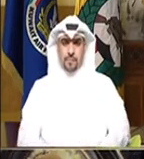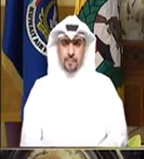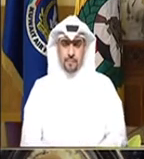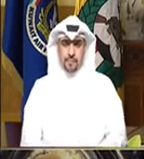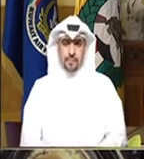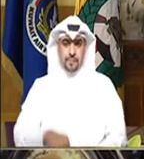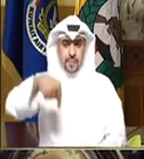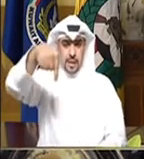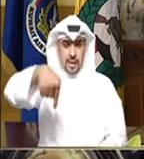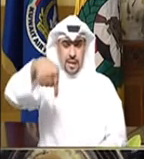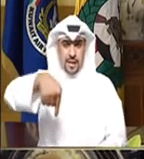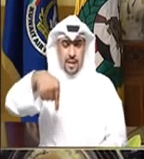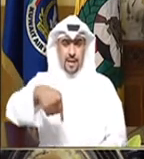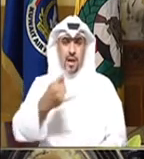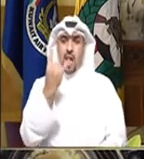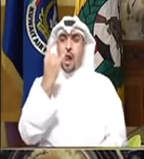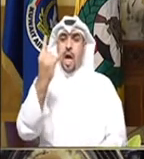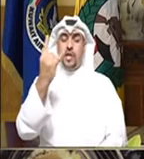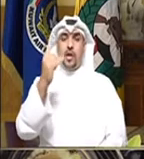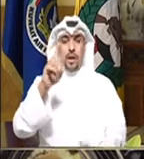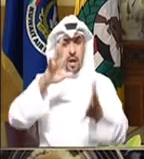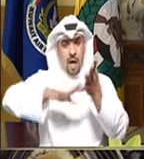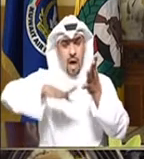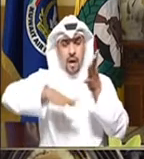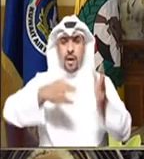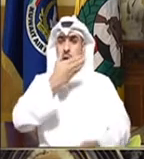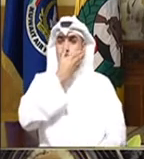نعيش هذه الليالي العطرة